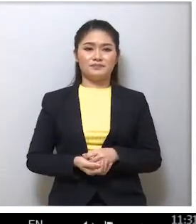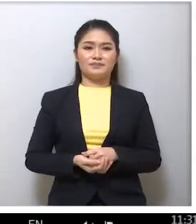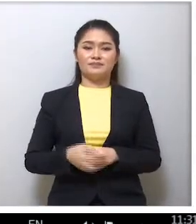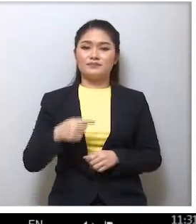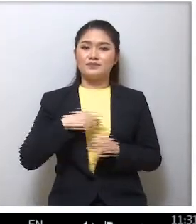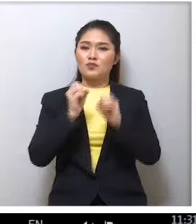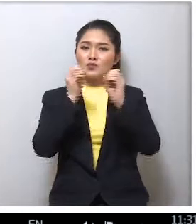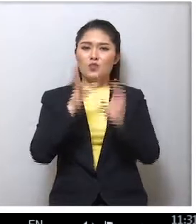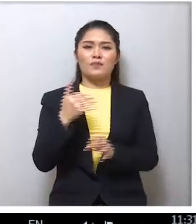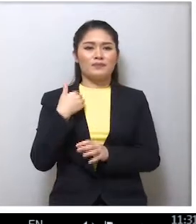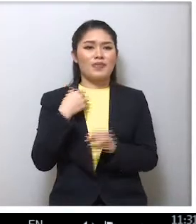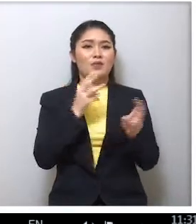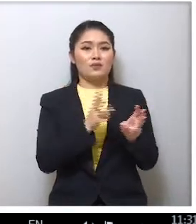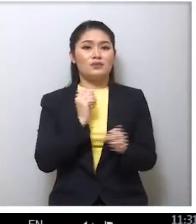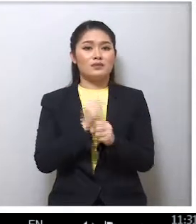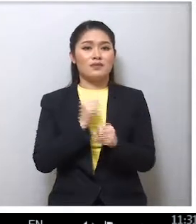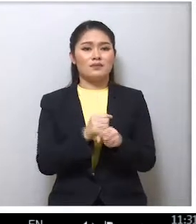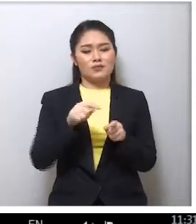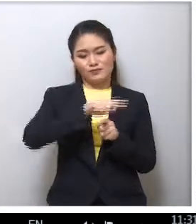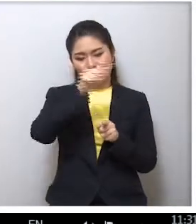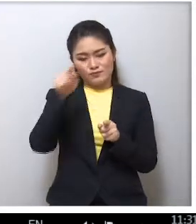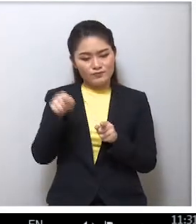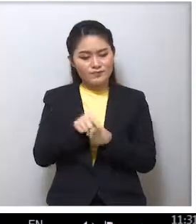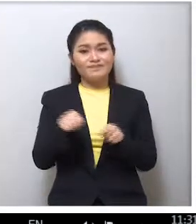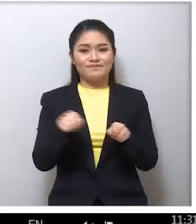เดี๋ยวครูมีอีกวิธีหนึ่งที่ทำเหรียญให้กลมแล้วก็